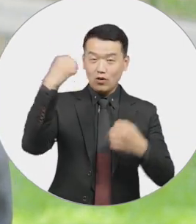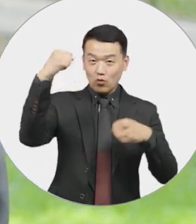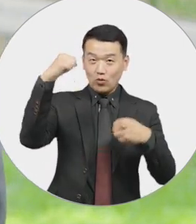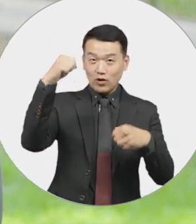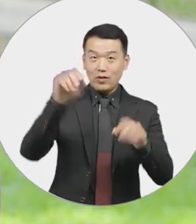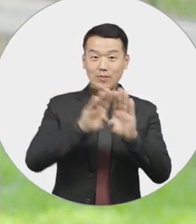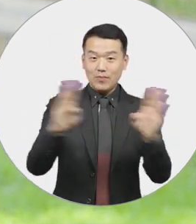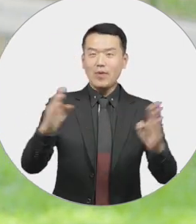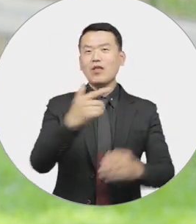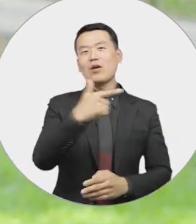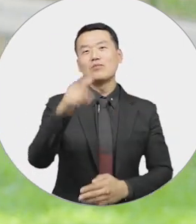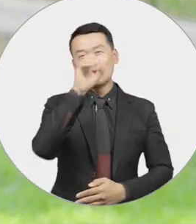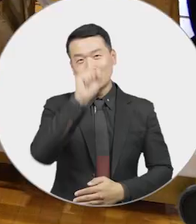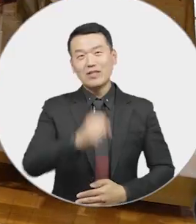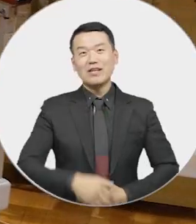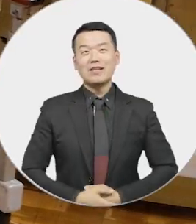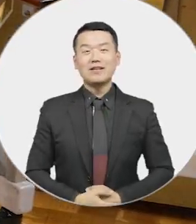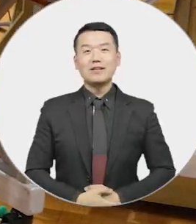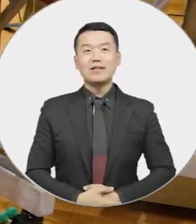열 수 있는 게 정말 좋은 것 같아요.